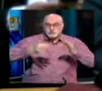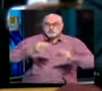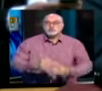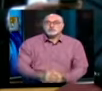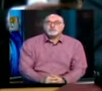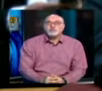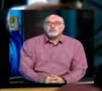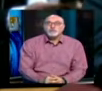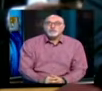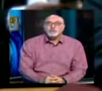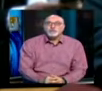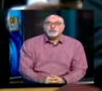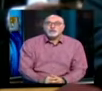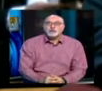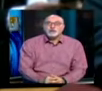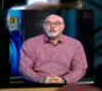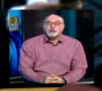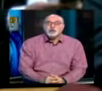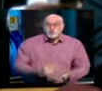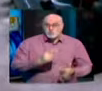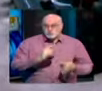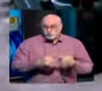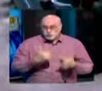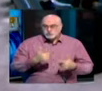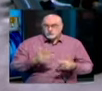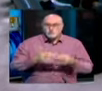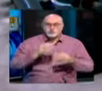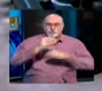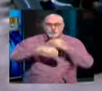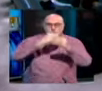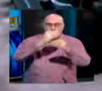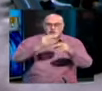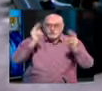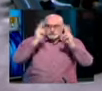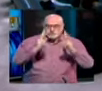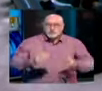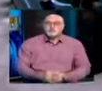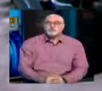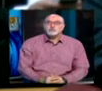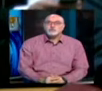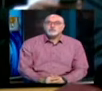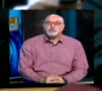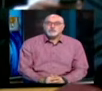إنه من واجب المجتمع الدولي أن يضمن